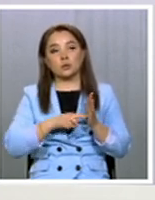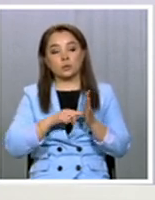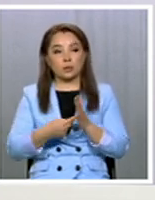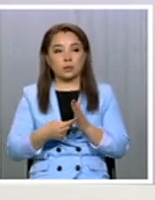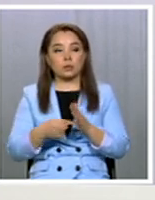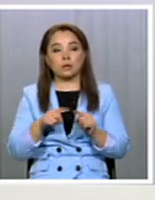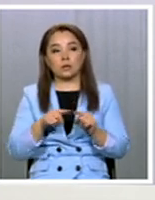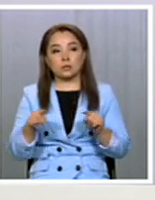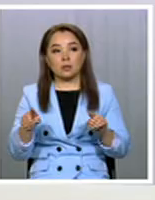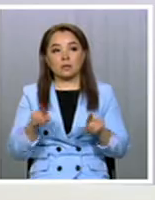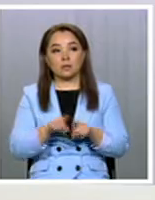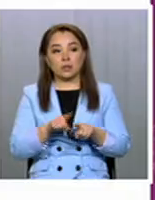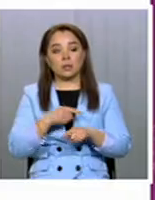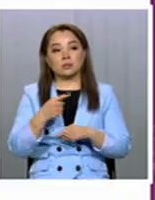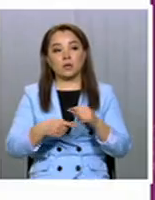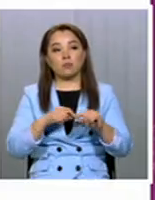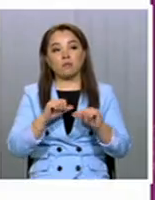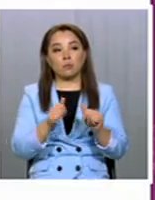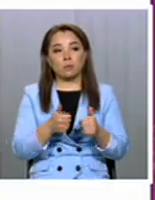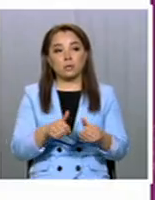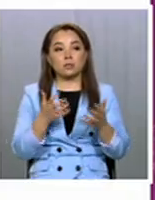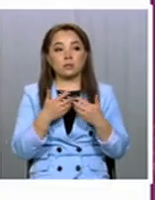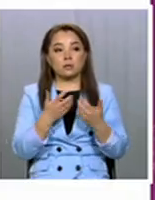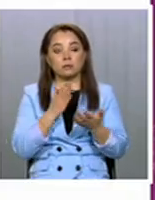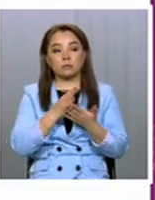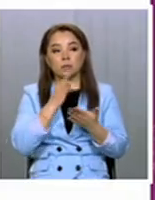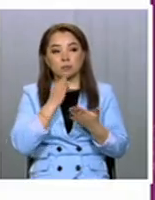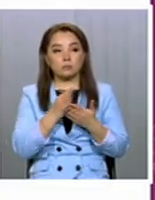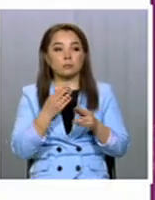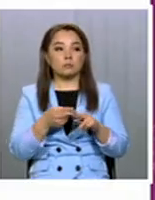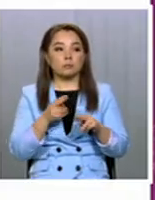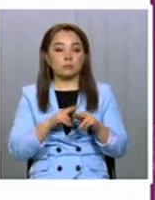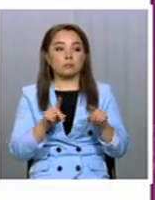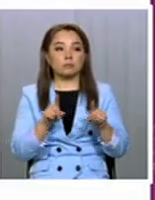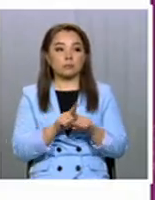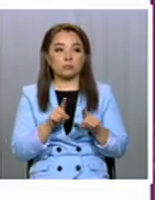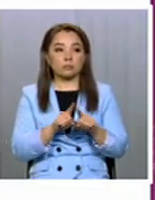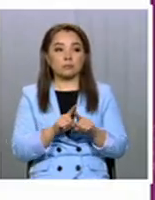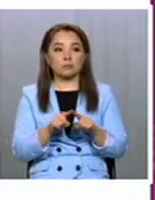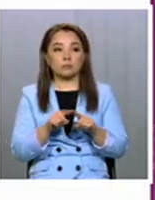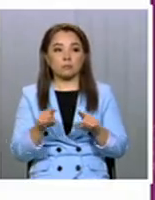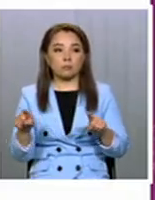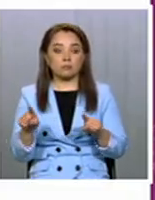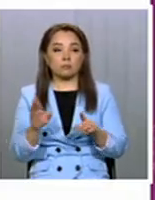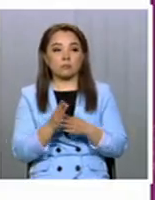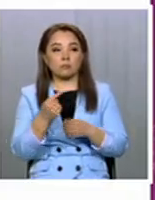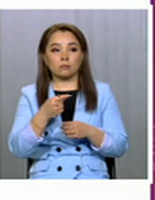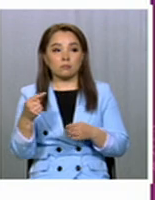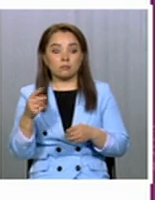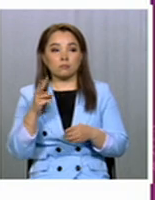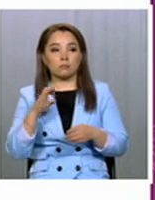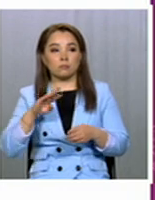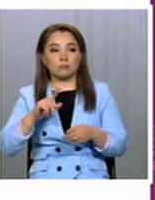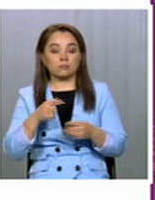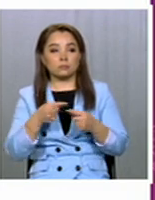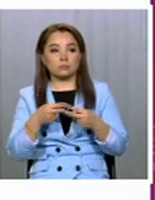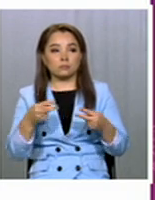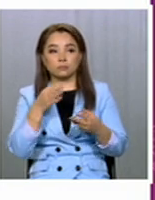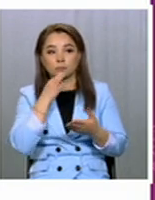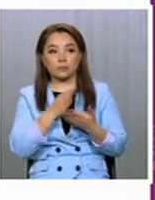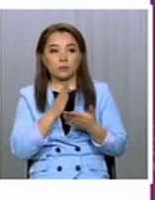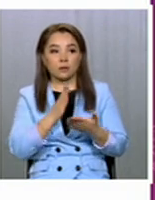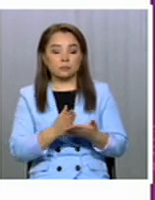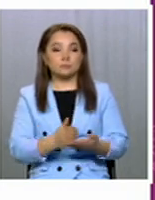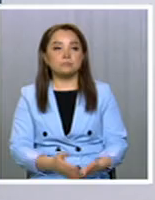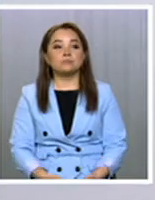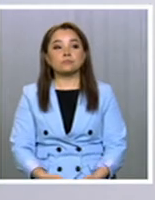қашықтығы келесі формуламен есептеледі. Яғни, олардың координаттарының айырмасының модуліне тең.